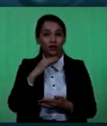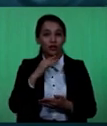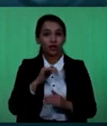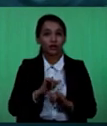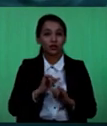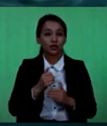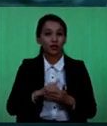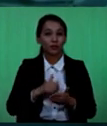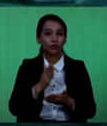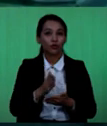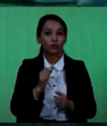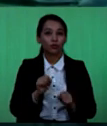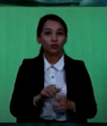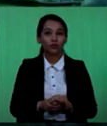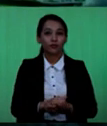mumkin.